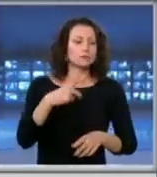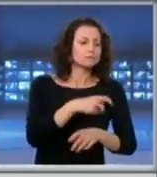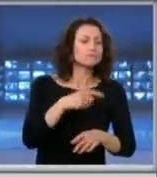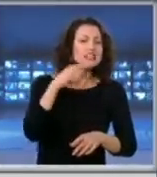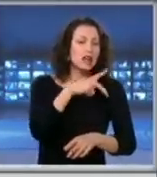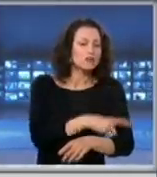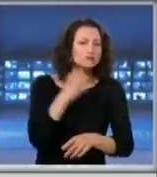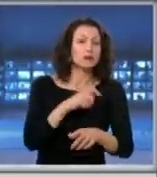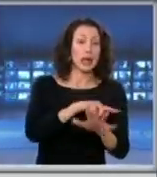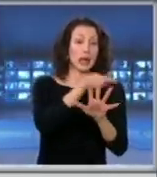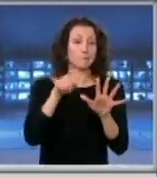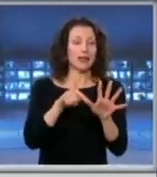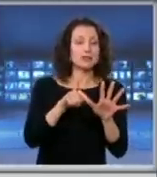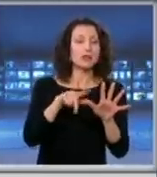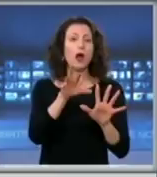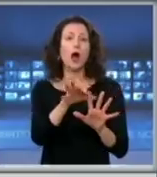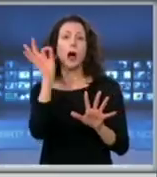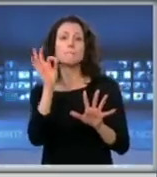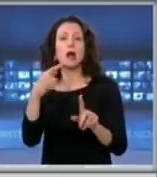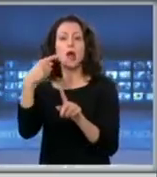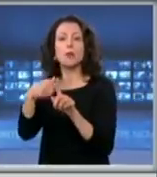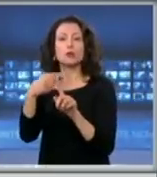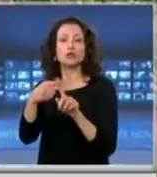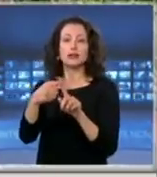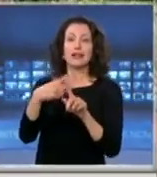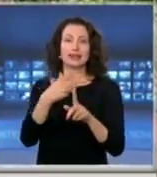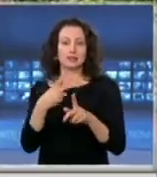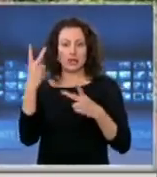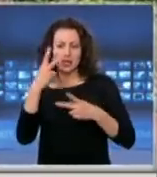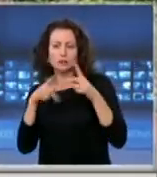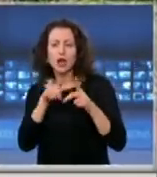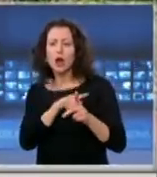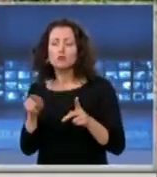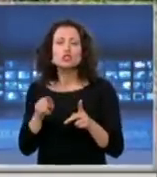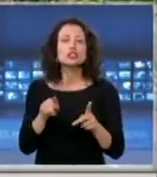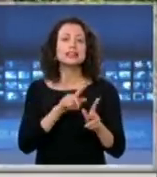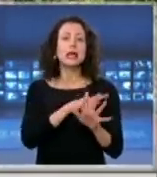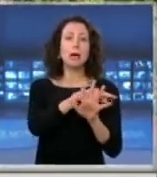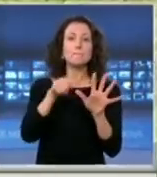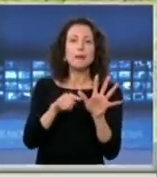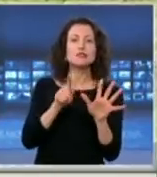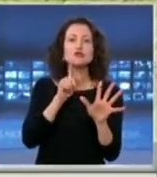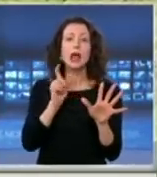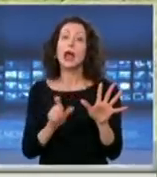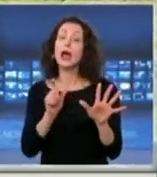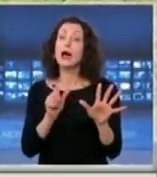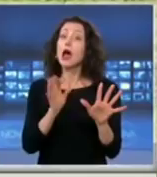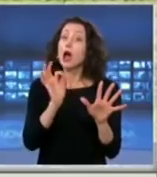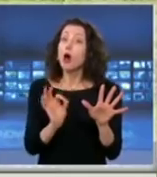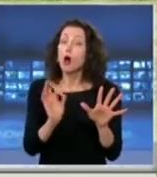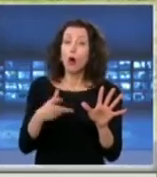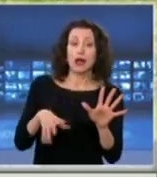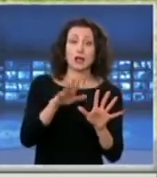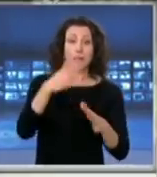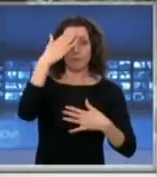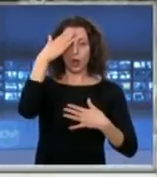изследваш отделно 5-те, за да разбереш кой от тези 5 е болния. Държавата въвежда и нова еднократна помощ. Тя ще е за семействата с деца